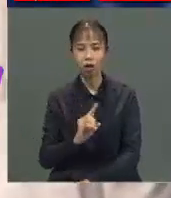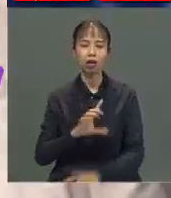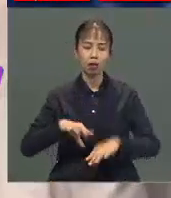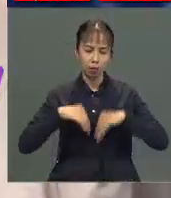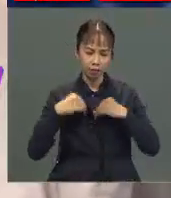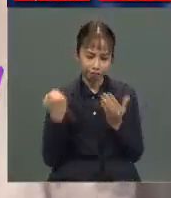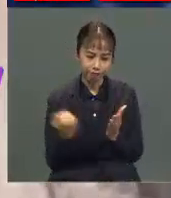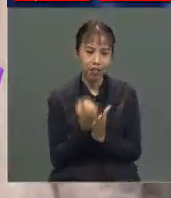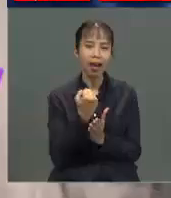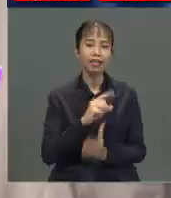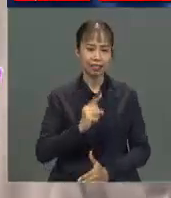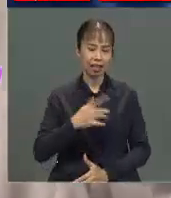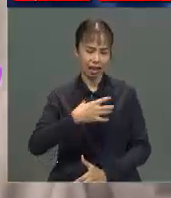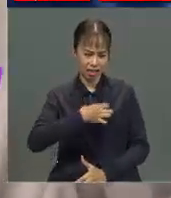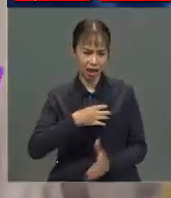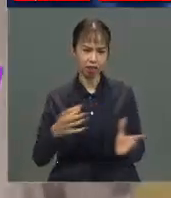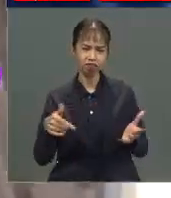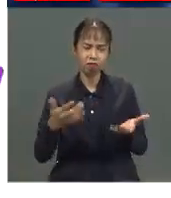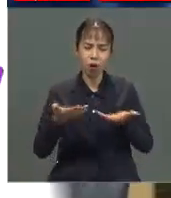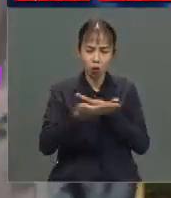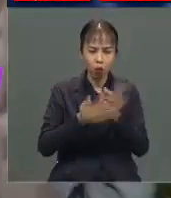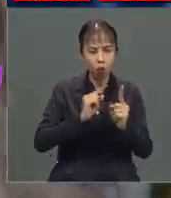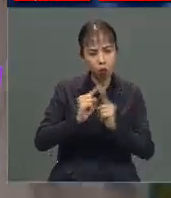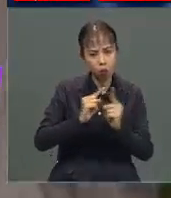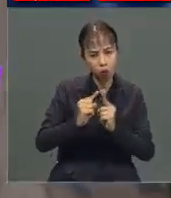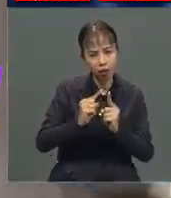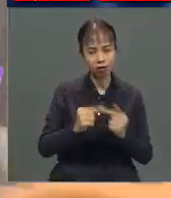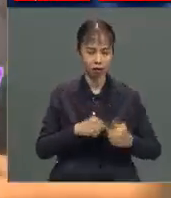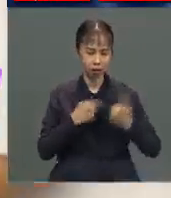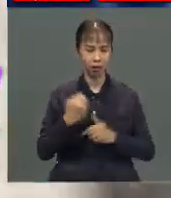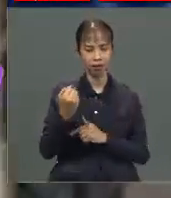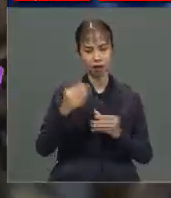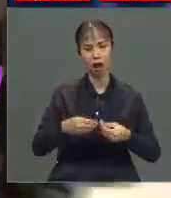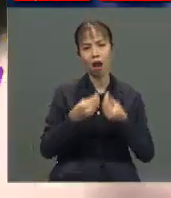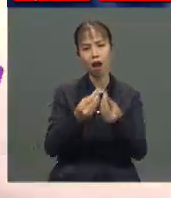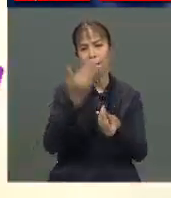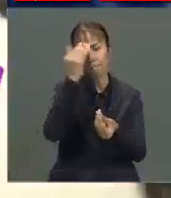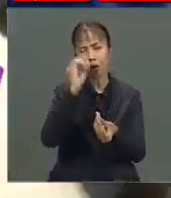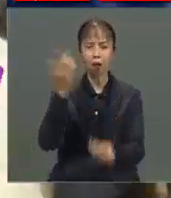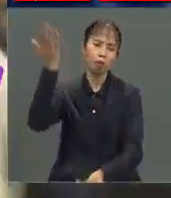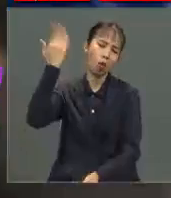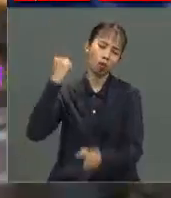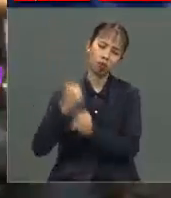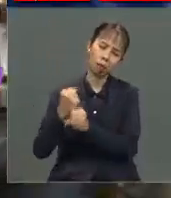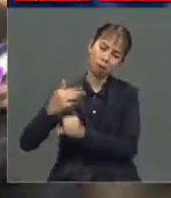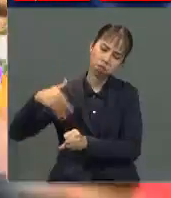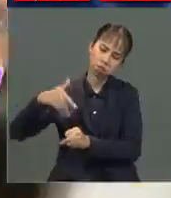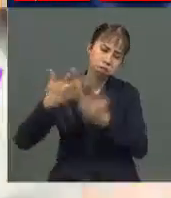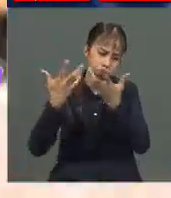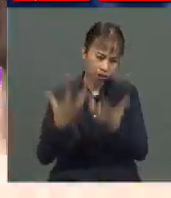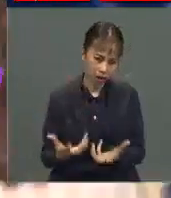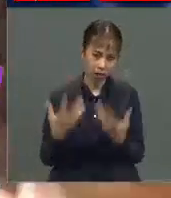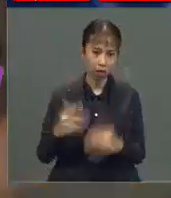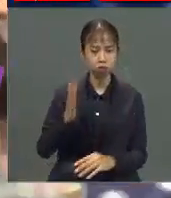วนตัวอยากให้มีการพูดคุยกันและอยากให้กำลังใจกับทุกคนเพราะที่ผ่านมาทำงานกันอย่างหนักและในวันข้างหน้